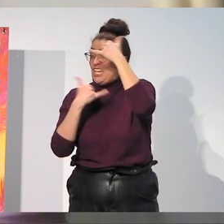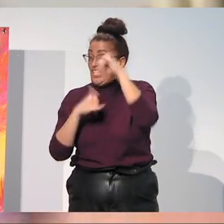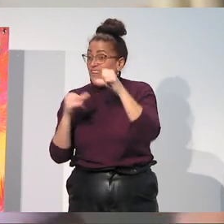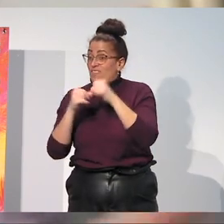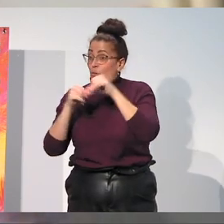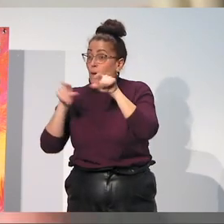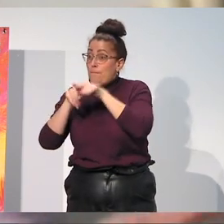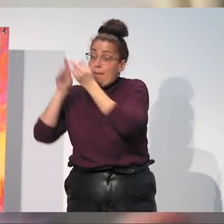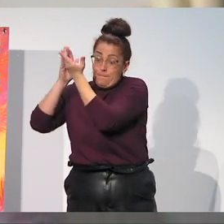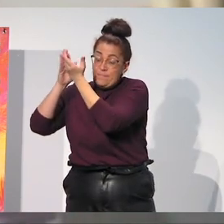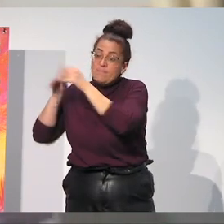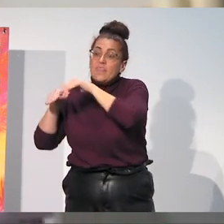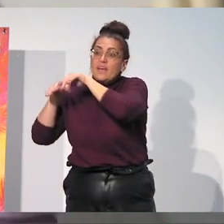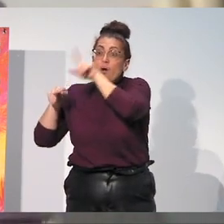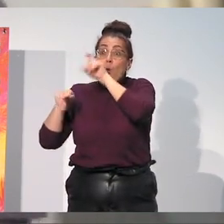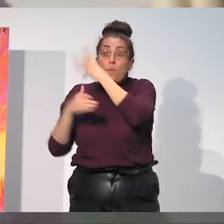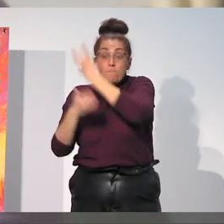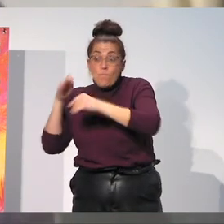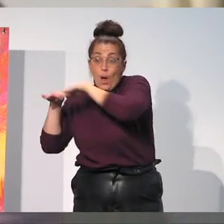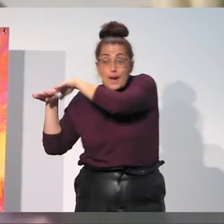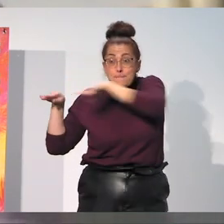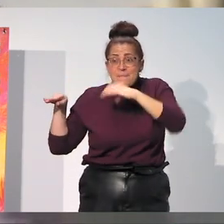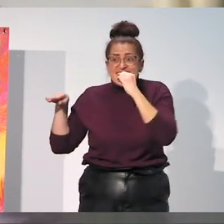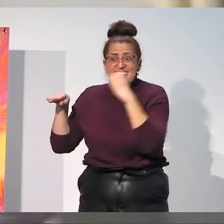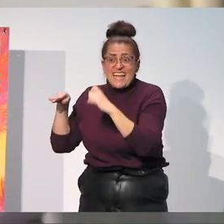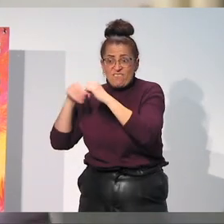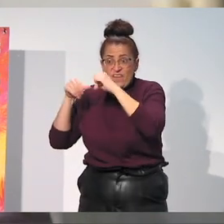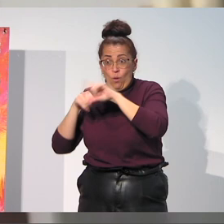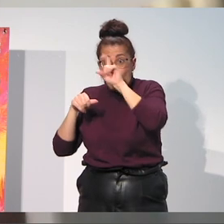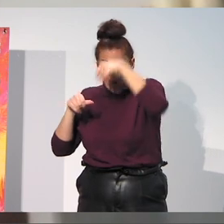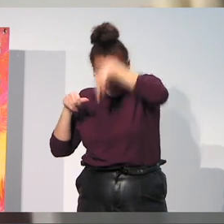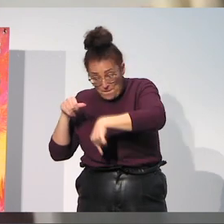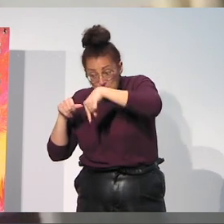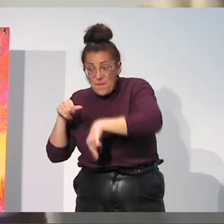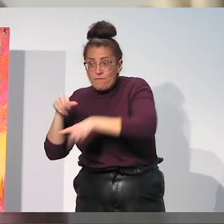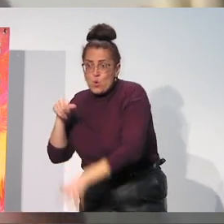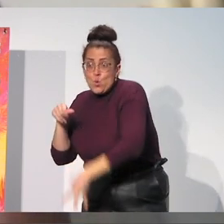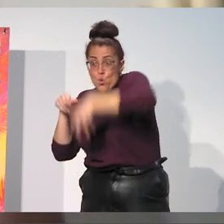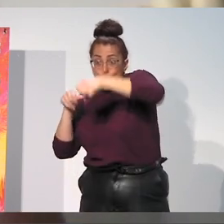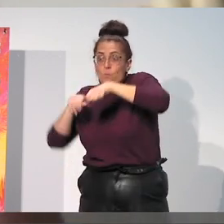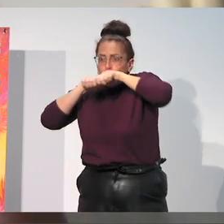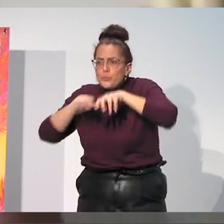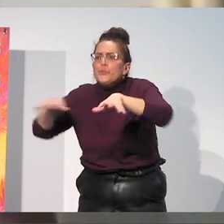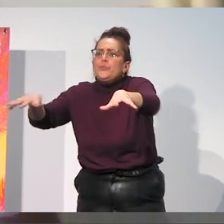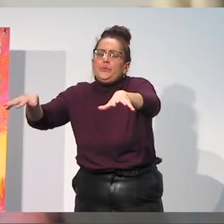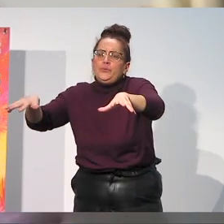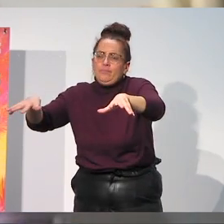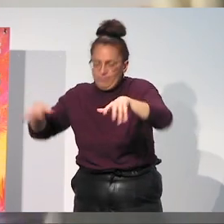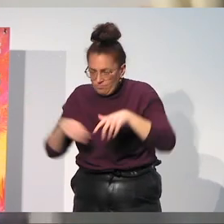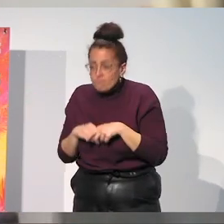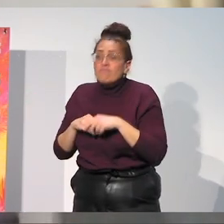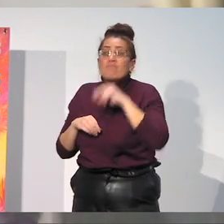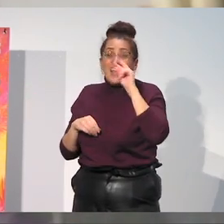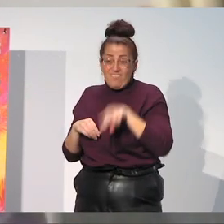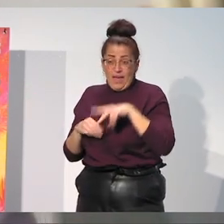en irriguant les cultures et les sillons avec le même système de pompe. Donc ça, c'est son premier brevet, mais il aura tout un éventail très large